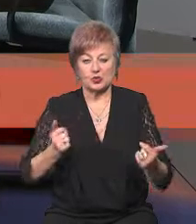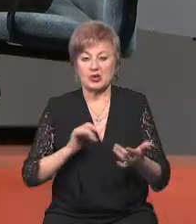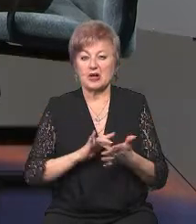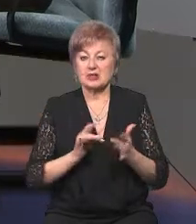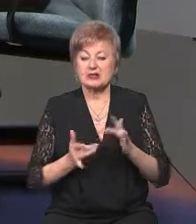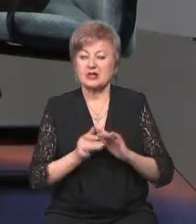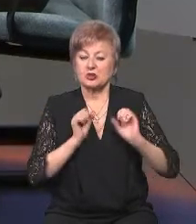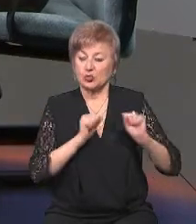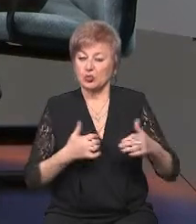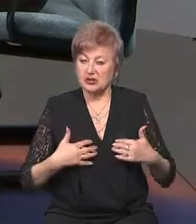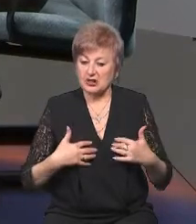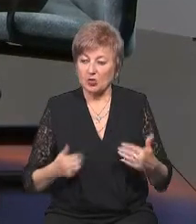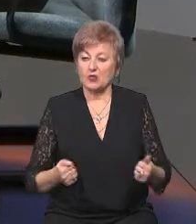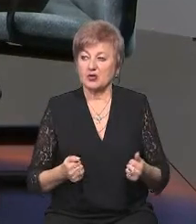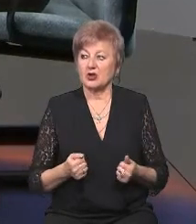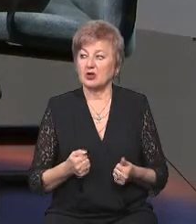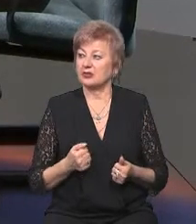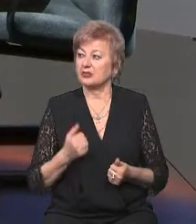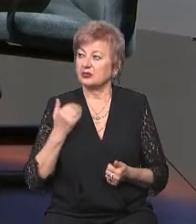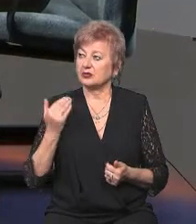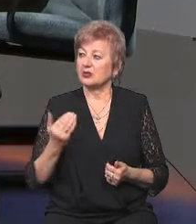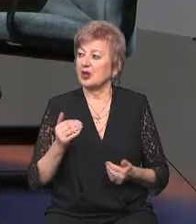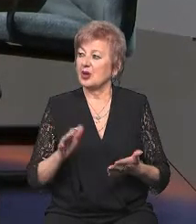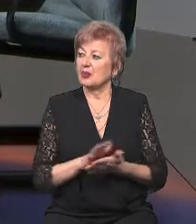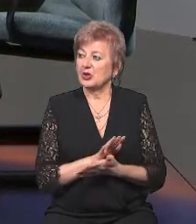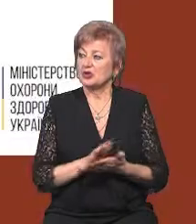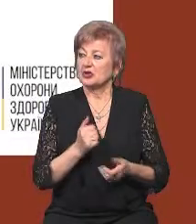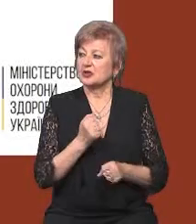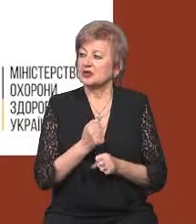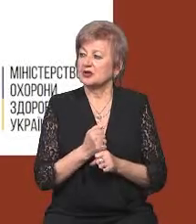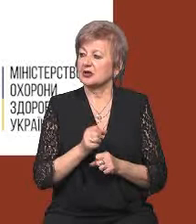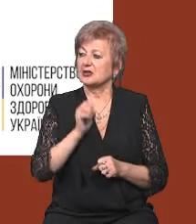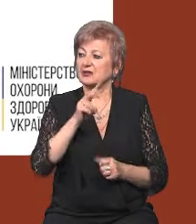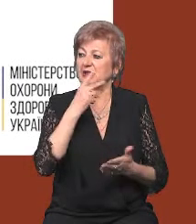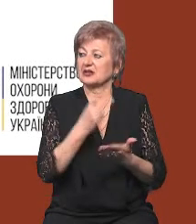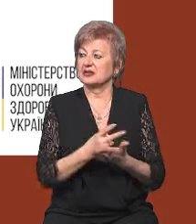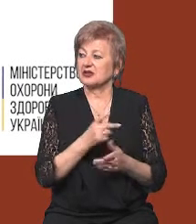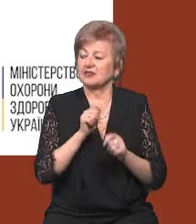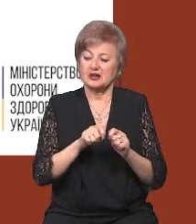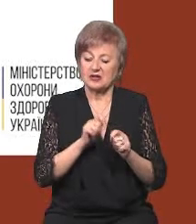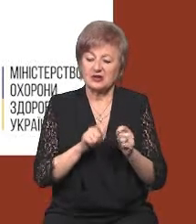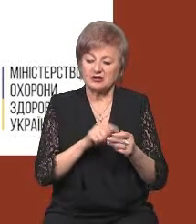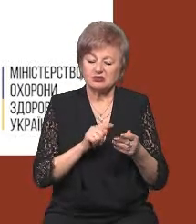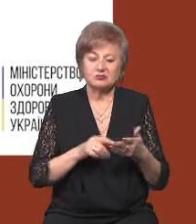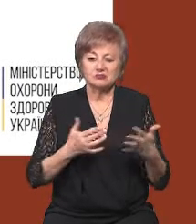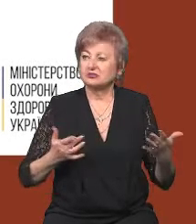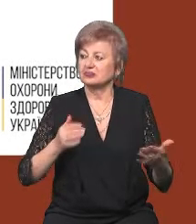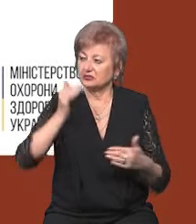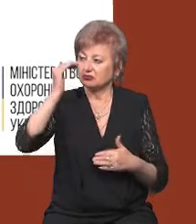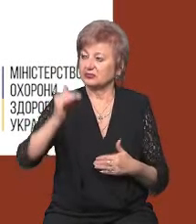охорони здоров'я, от можна зробити 12 видів аналізів, 4 види біопсії, 6